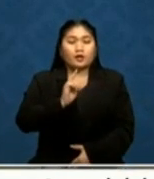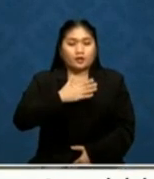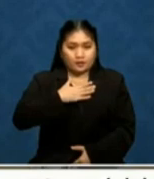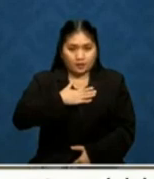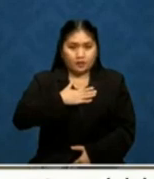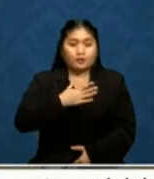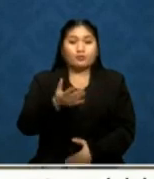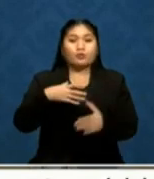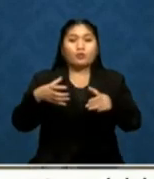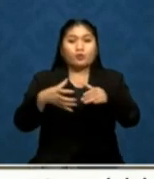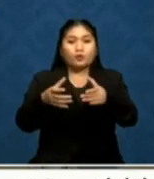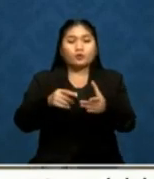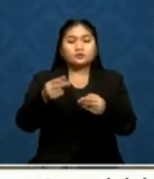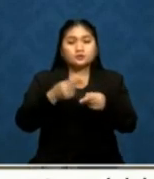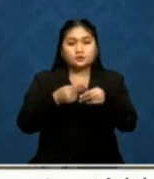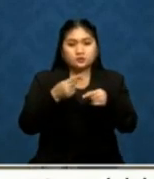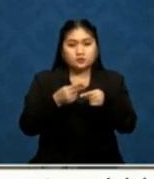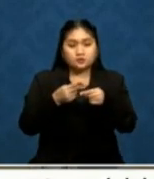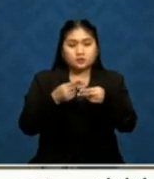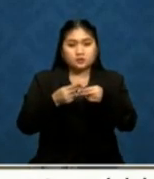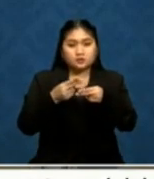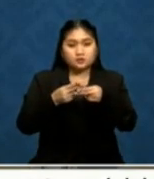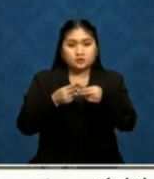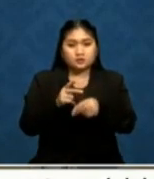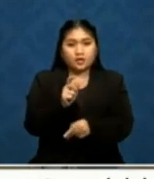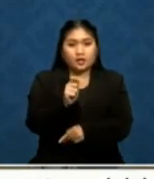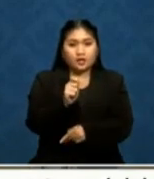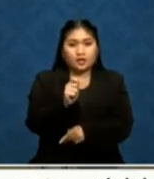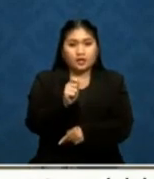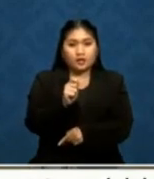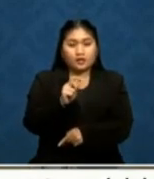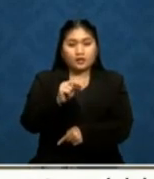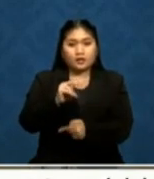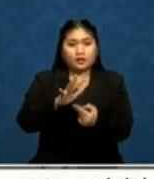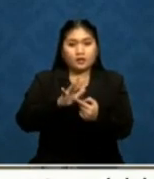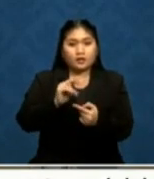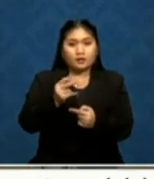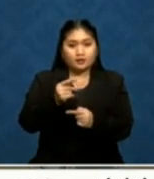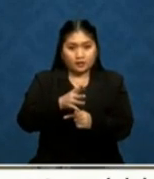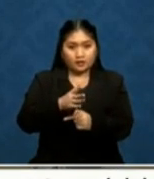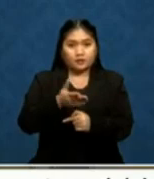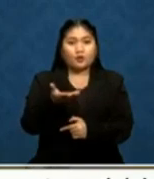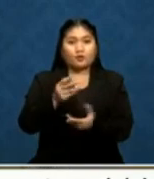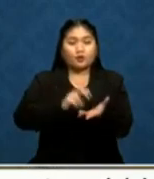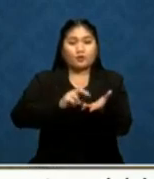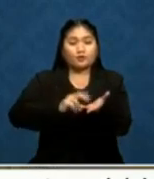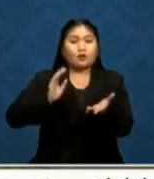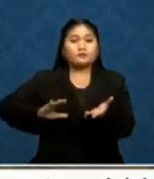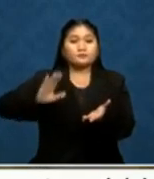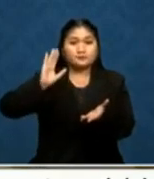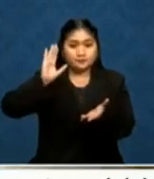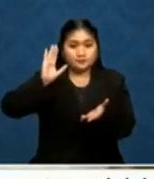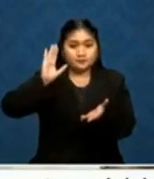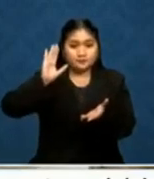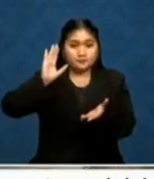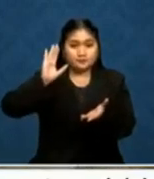ติไทยพัฒนากับผมขอเสนอท่านอนันต์จันทร์สุธีครับขอผู้รับรองด้วยครับ ผู้รับรองหน่